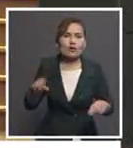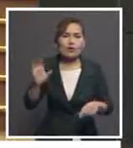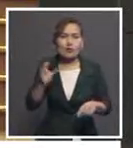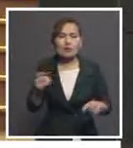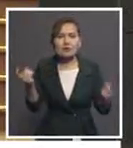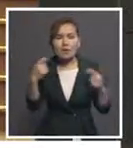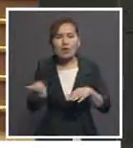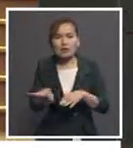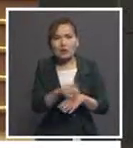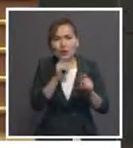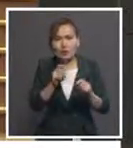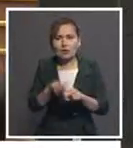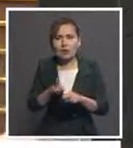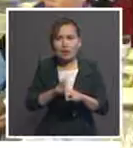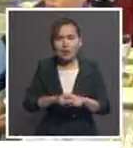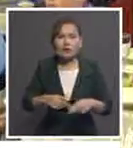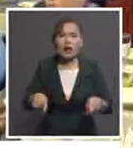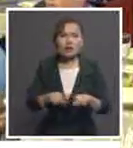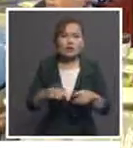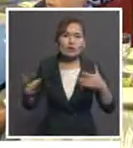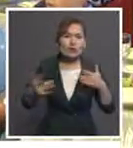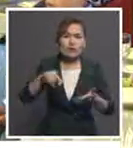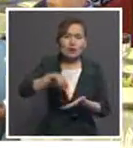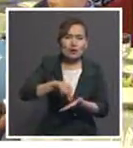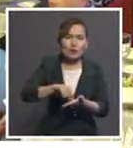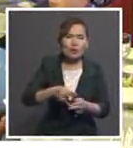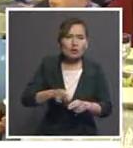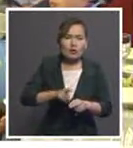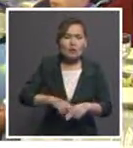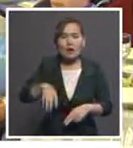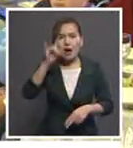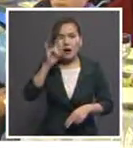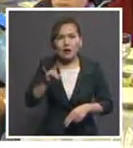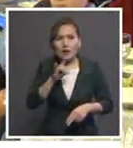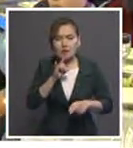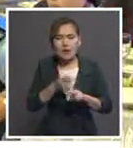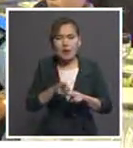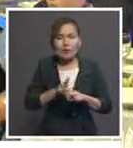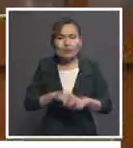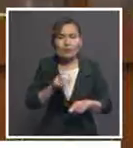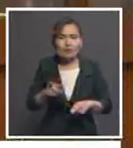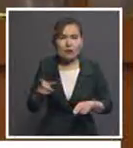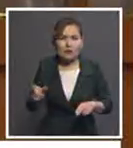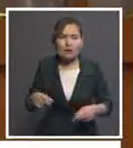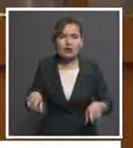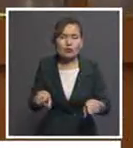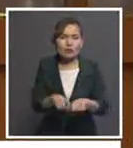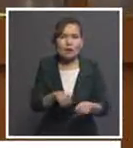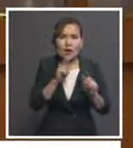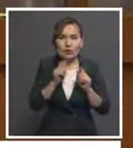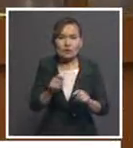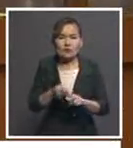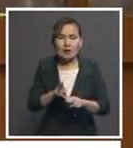Қазақ телевизиясының ардагері Гүлмария Барманбекова туған жердің бір уыс топырағын Еуропа қазақтарына тарту етті. Тосын